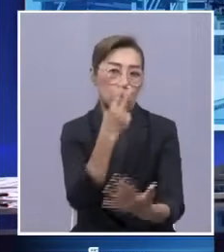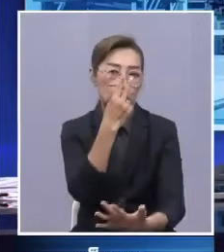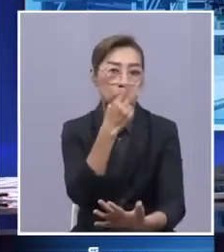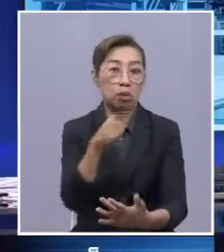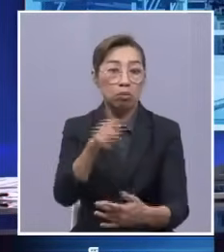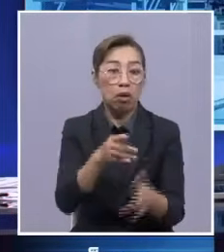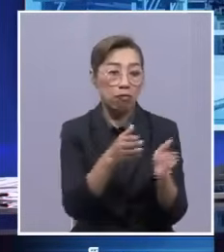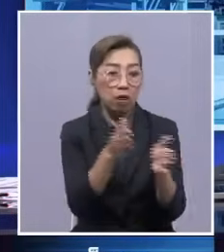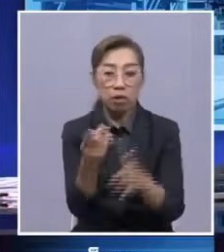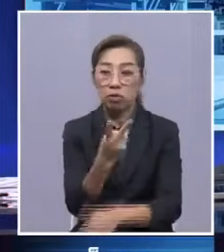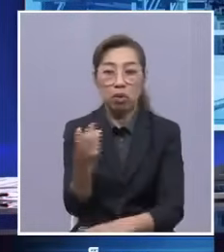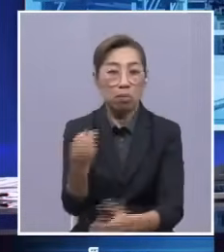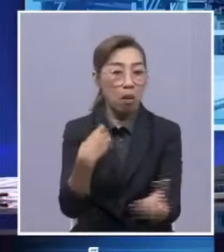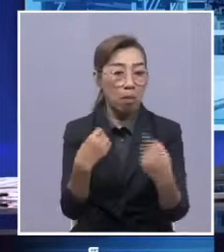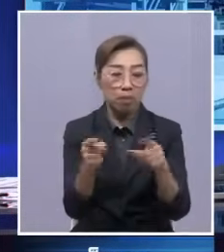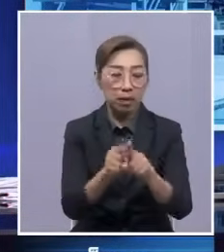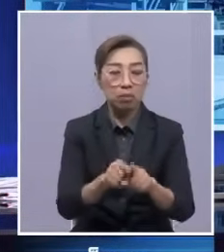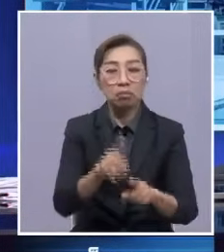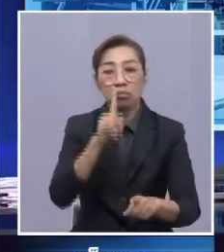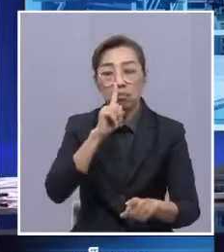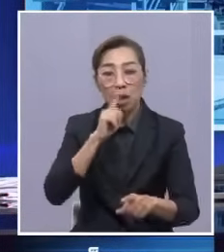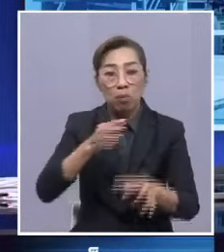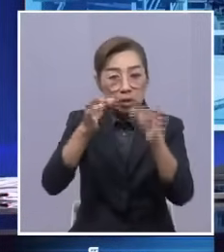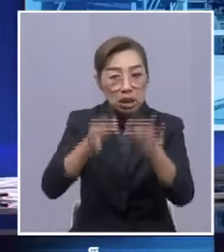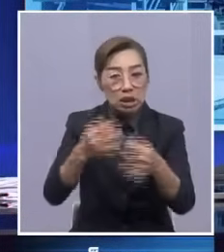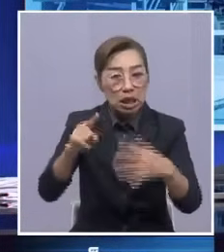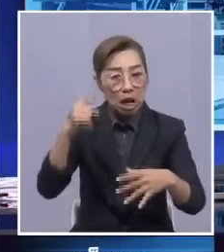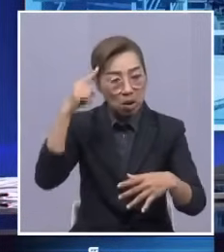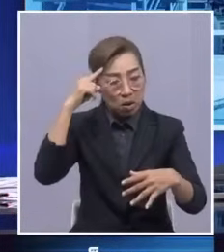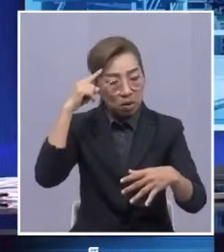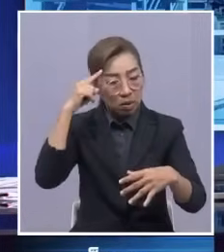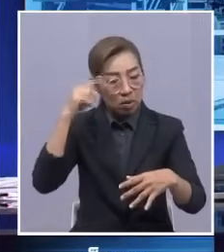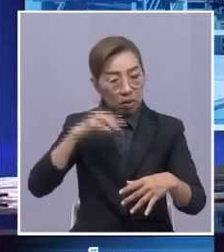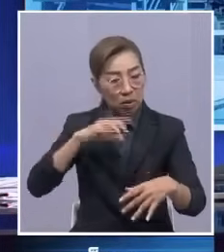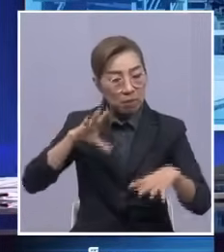2ฝ่ายก็ยืนยันว่าถ้าผลออกมาไม่ได้ตรงกับที่คิดไว้จะเดินหน้าอุทธรณ์ต่อไป